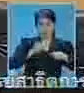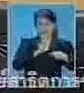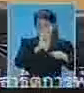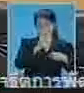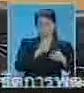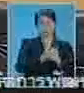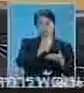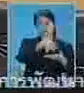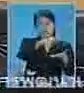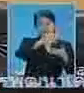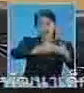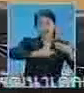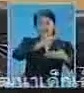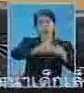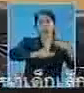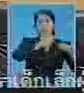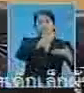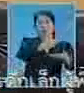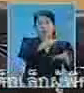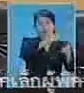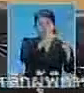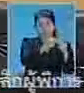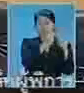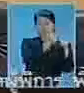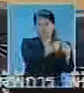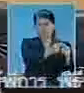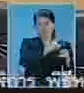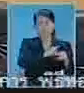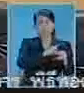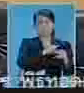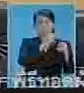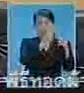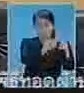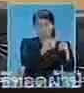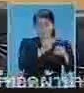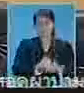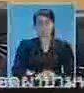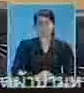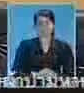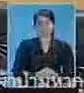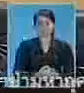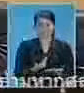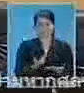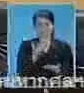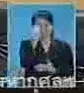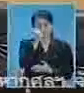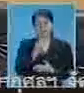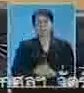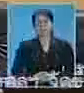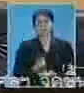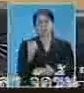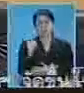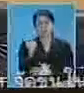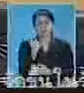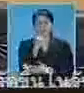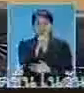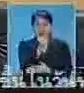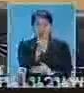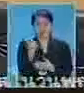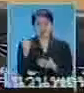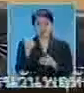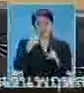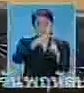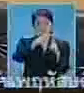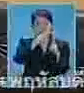เขารับไปขายเนี่ยตามหลักการค้าทั่วไปเขาก็ต้องขายเผื่อหนี้เสียครับพูดง่าย